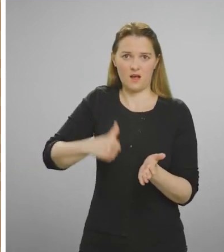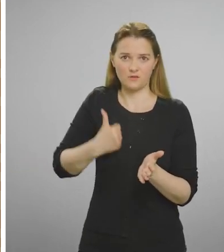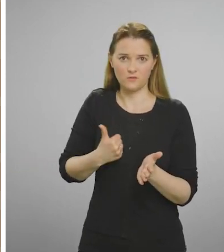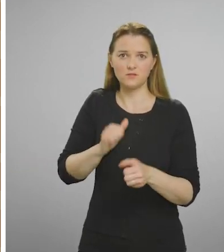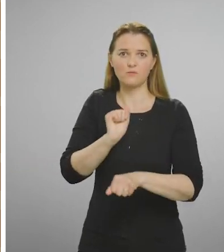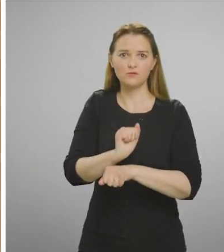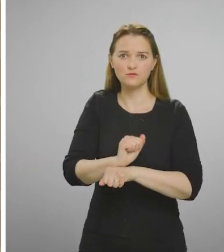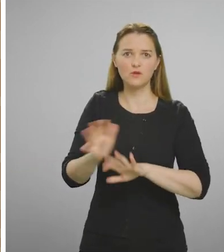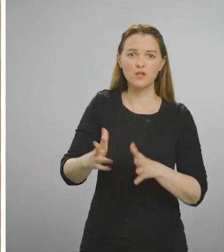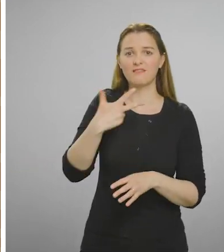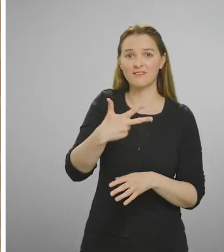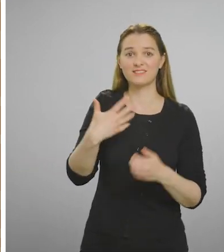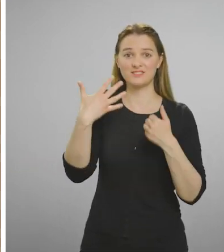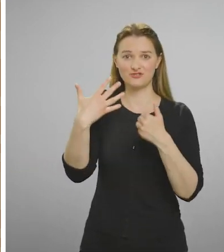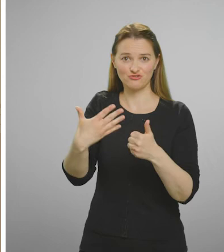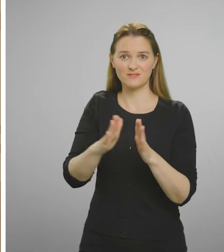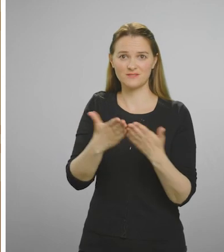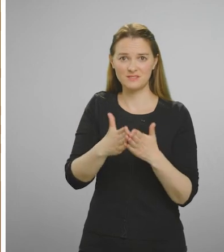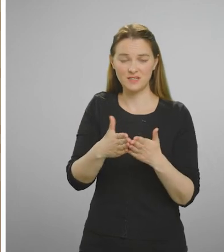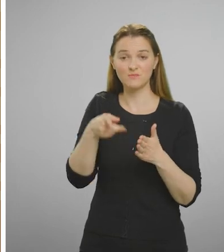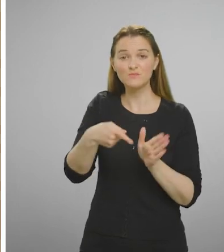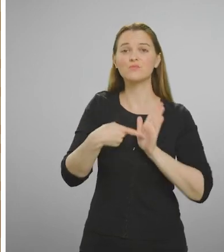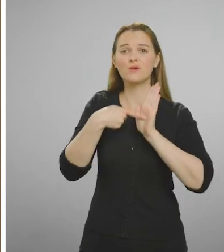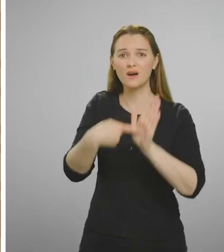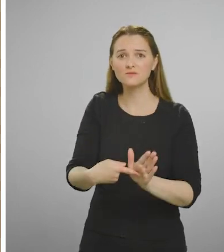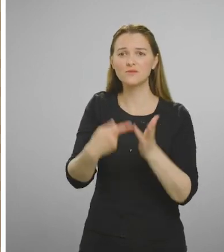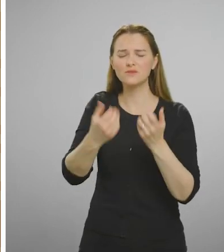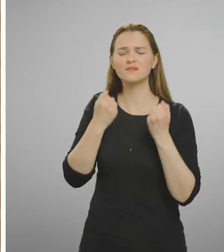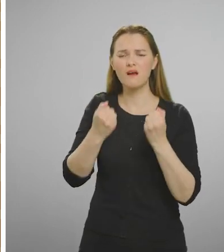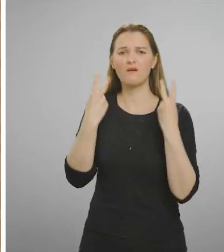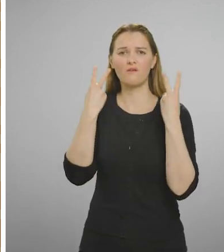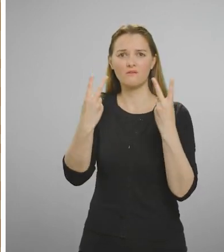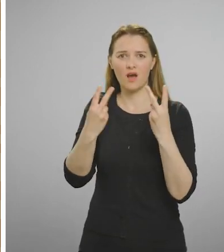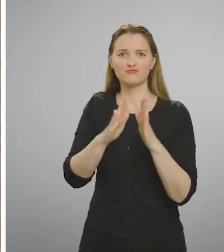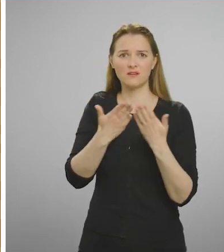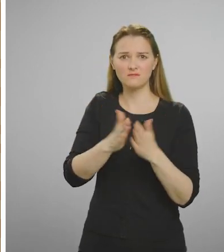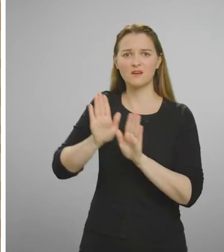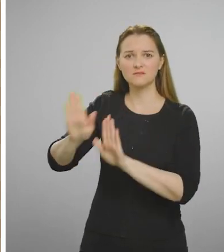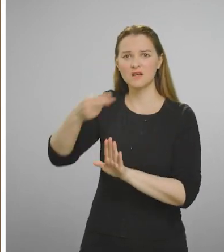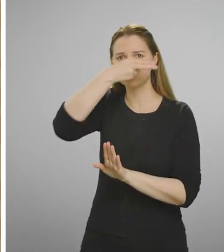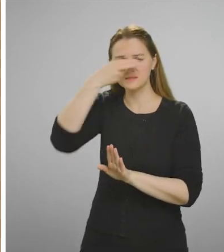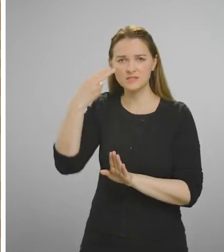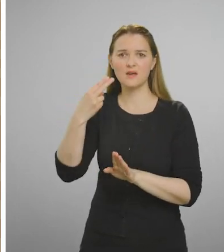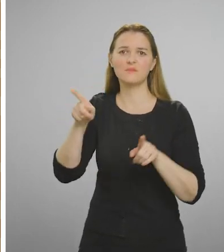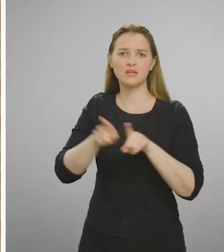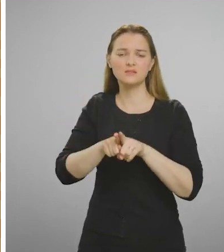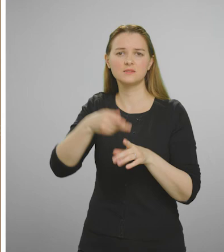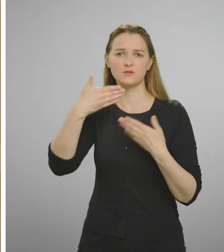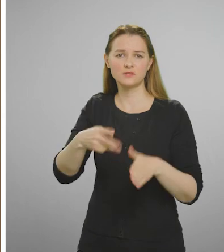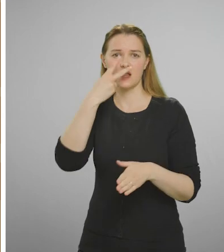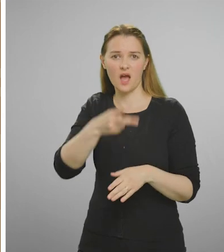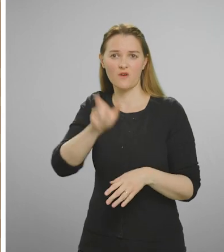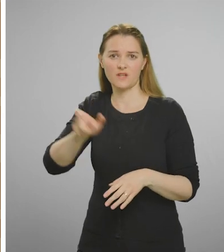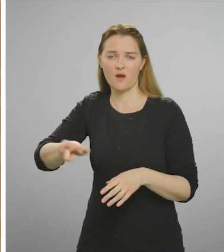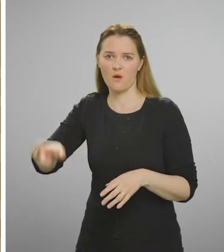prosječnom čitatelju koji godišnje posudi 36 naslova. To je jedan od podataka koji govori koliko je knjiga važna u životu